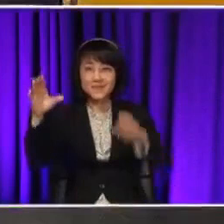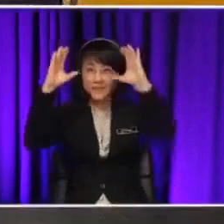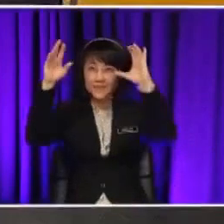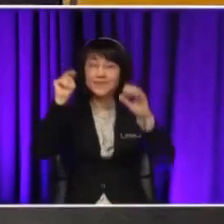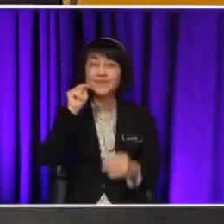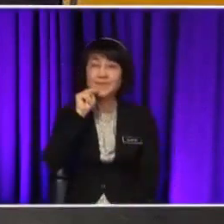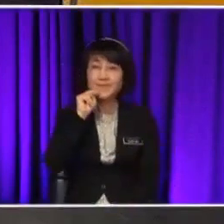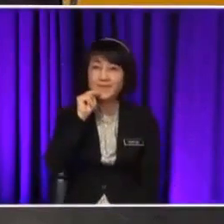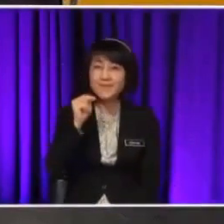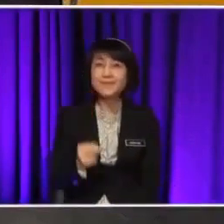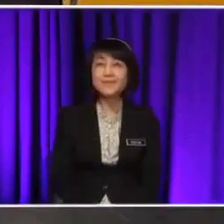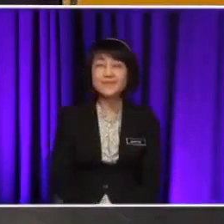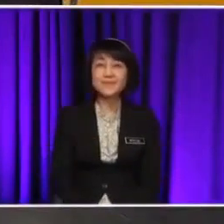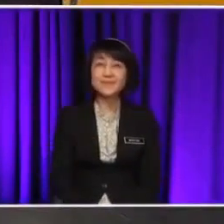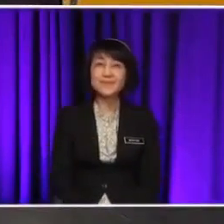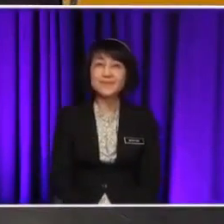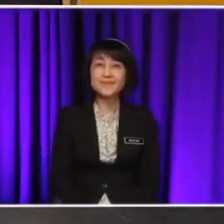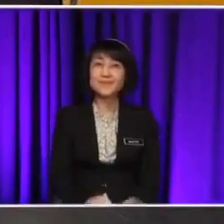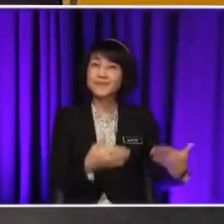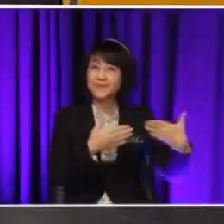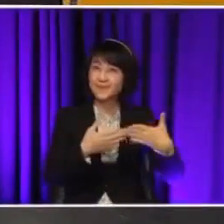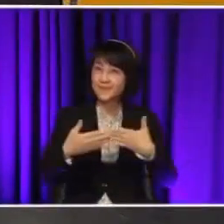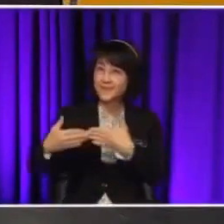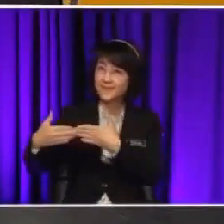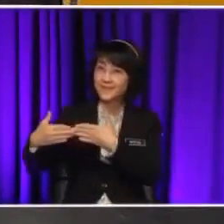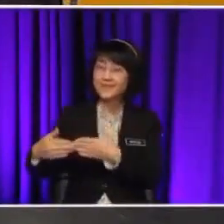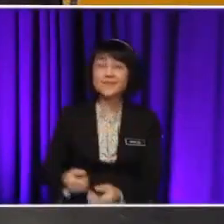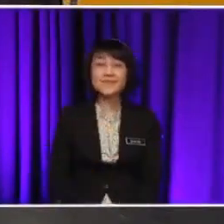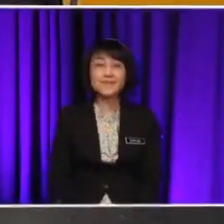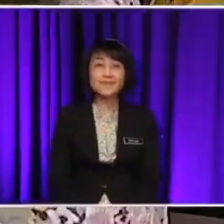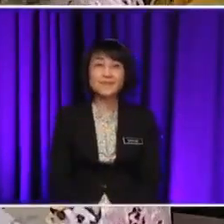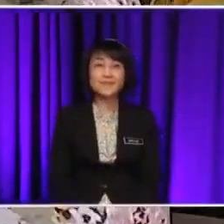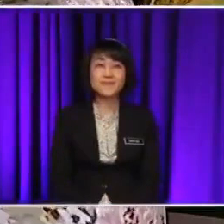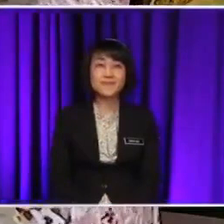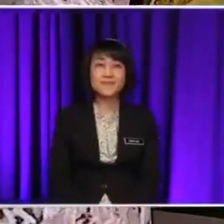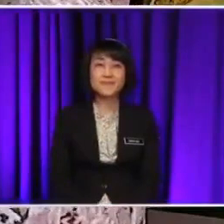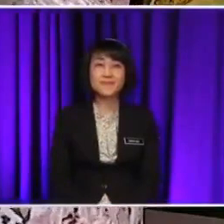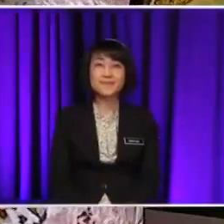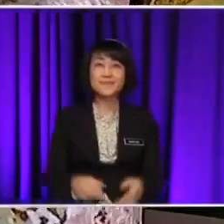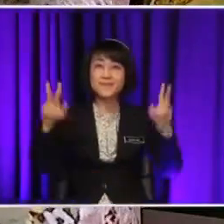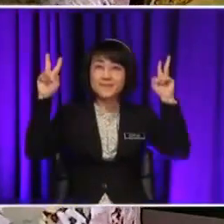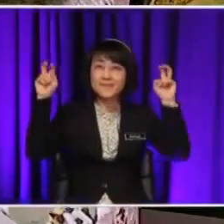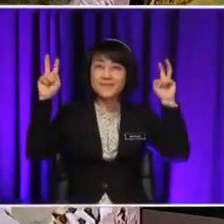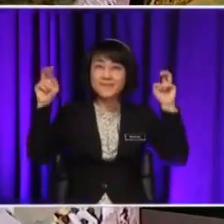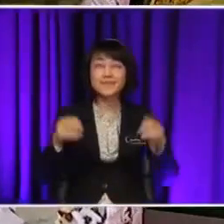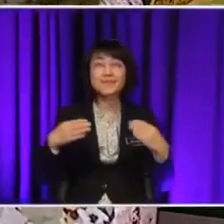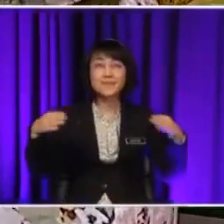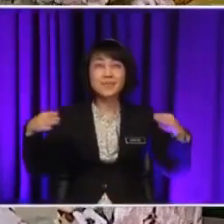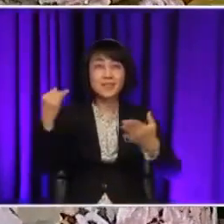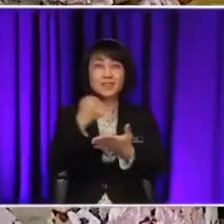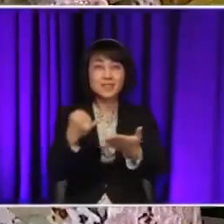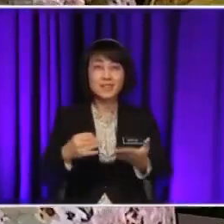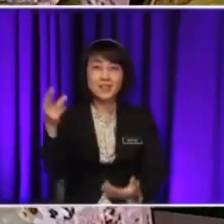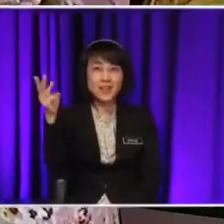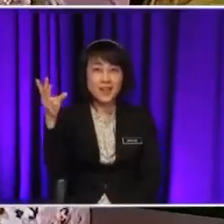silakan. Okey, kita teruskan lagi pembelajaran kita hari ini. Baik, cikgu. Okey, kita akan masuk dalam tajuk bidang seni halus. Okey,